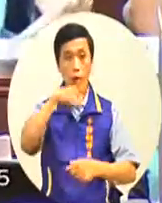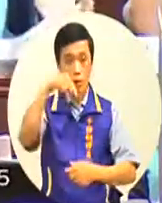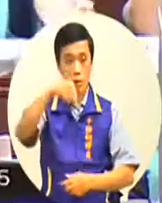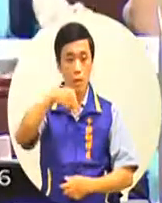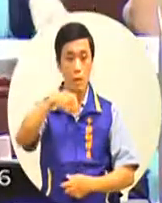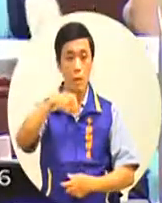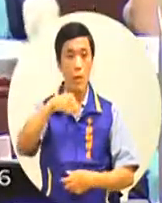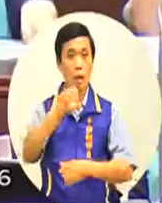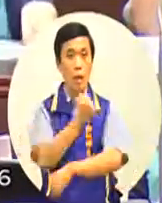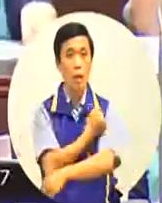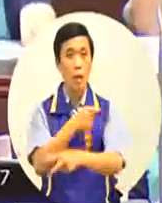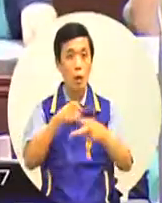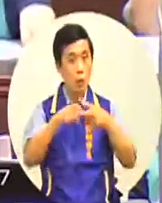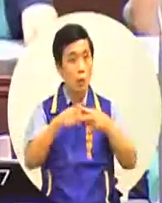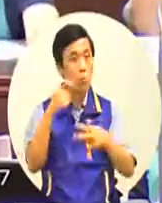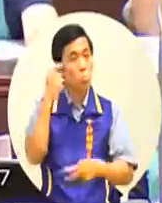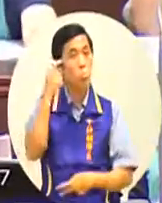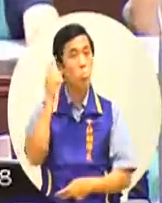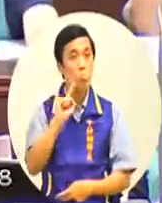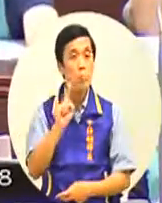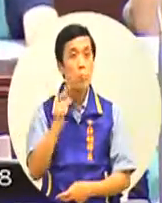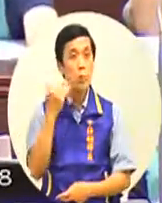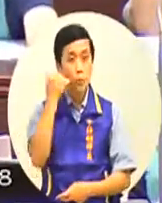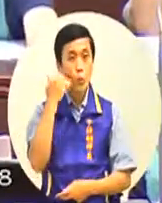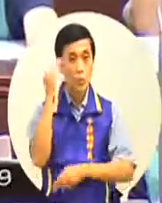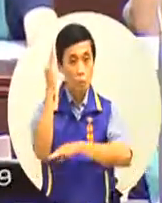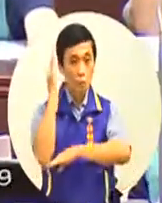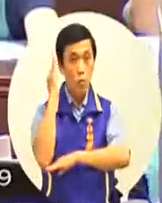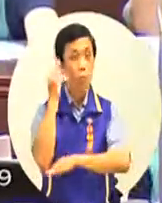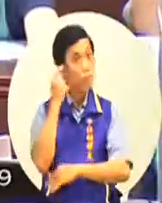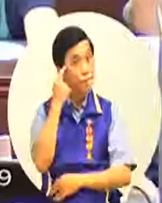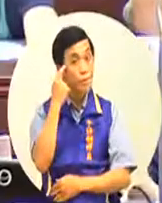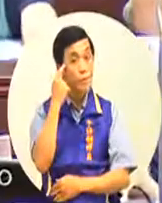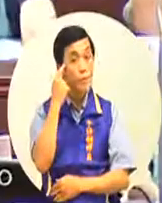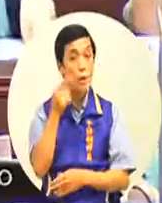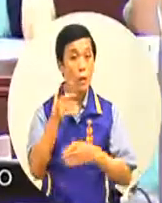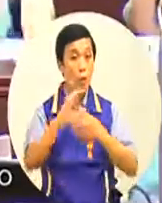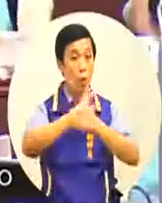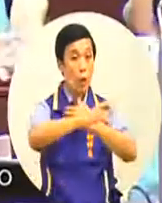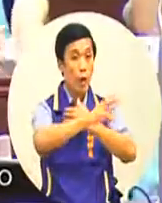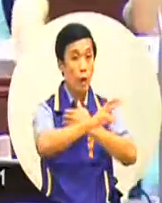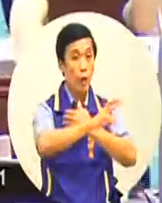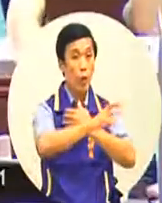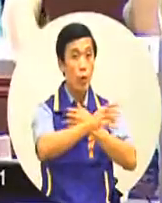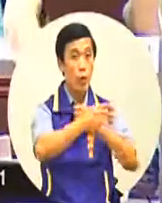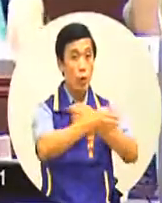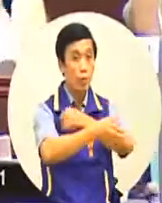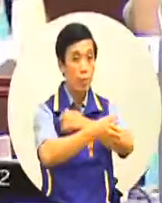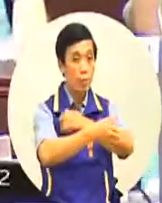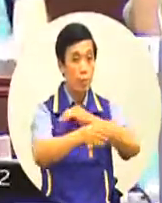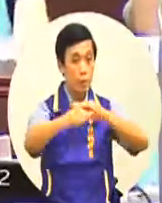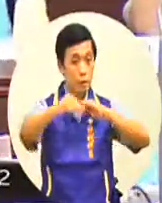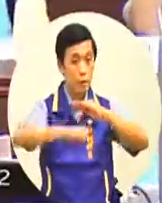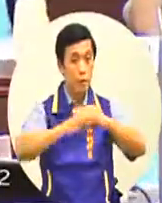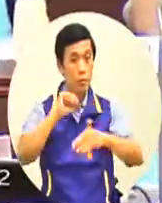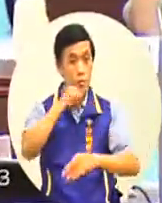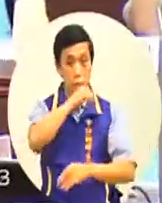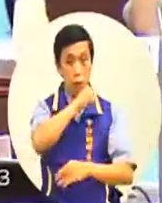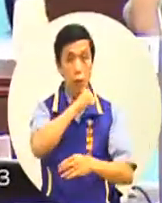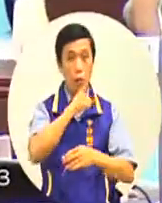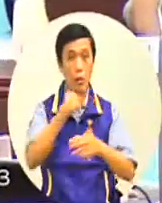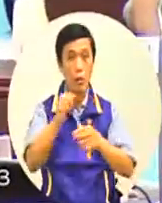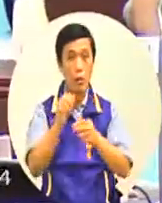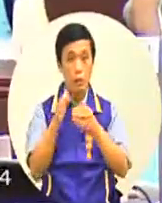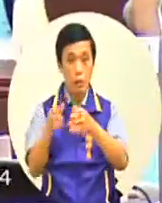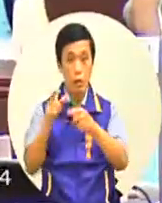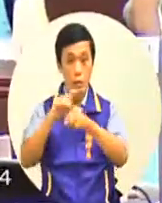本级的劳工会觉得说，如果政府认可外籍进来台湾作为正式的长照人力的